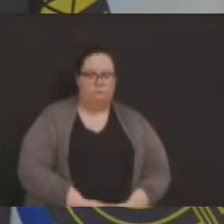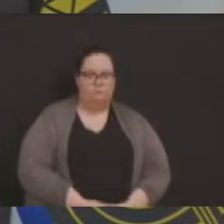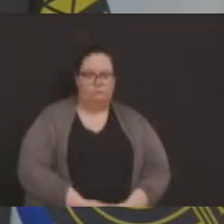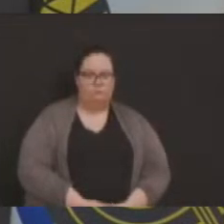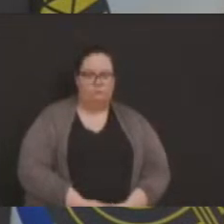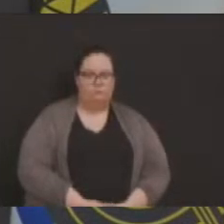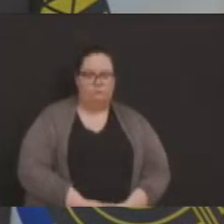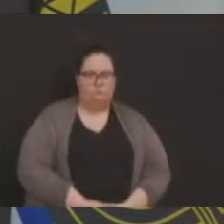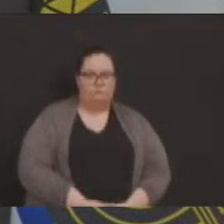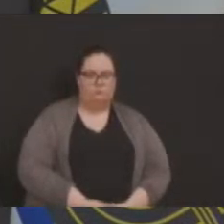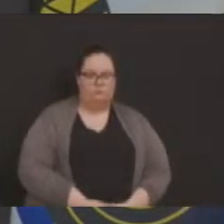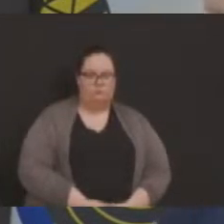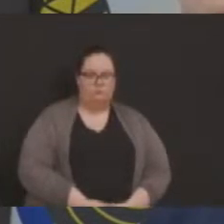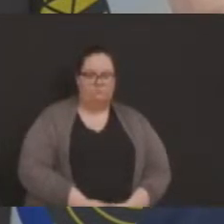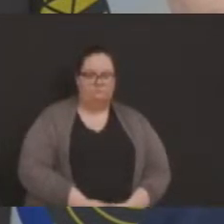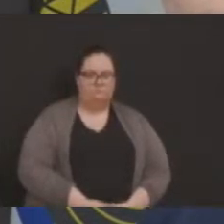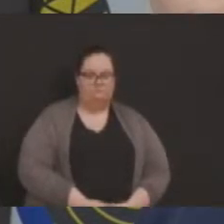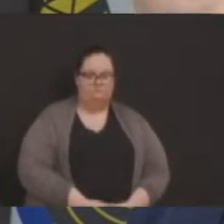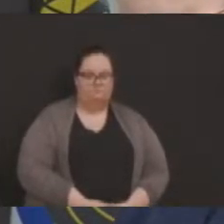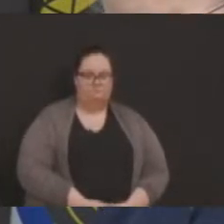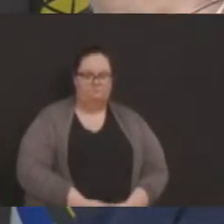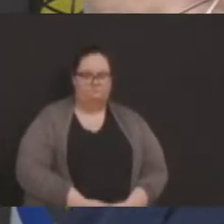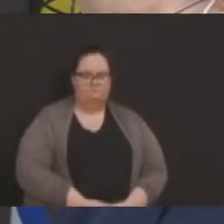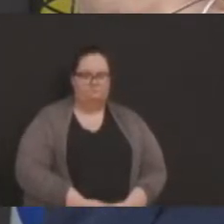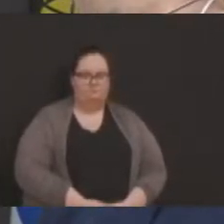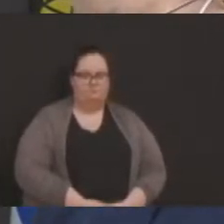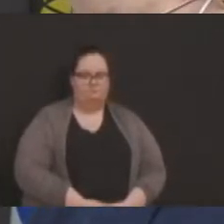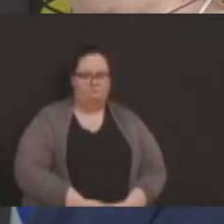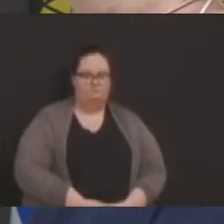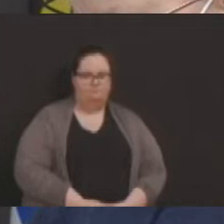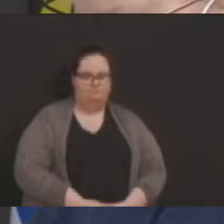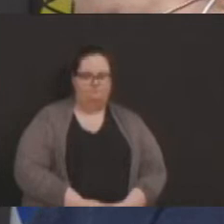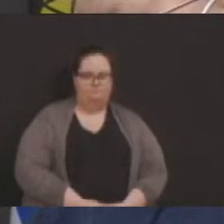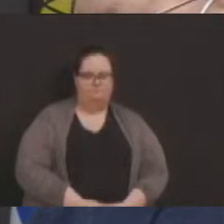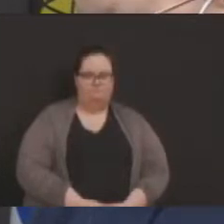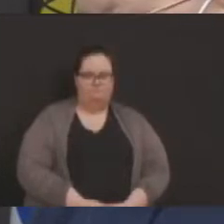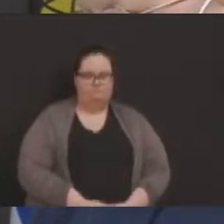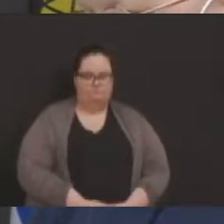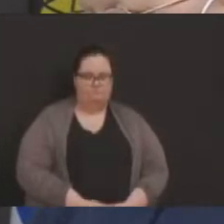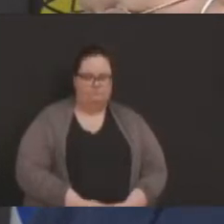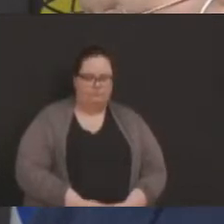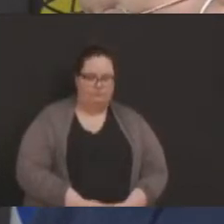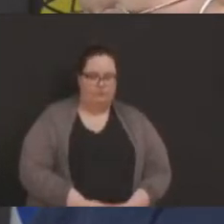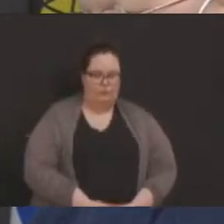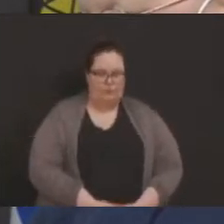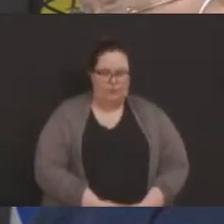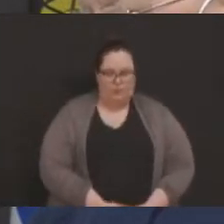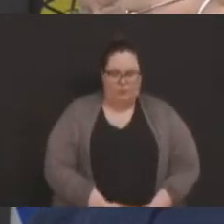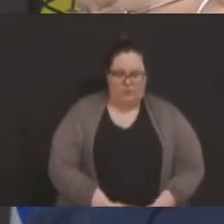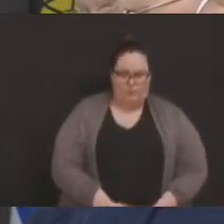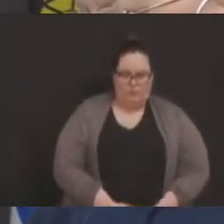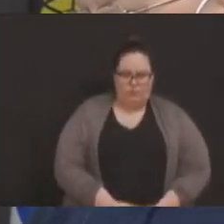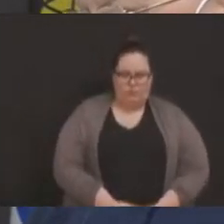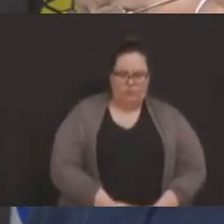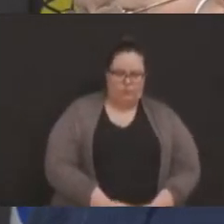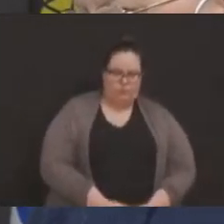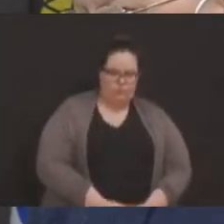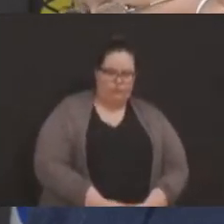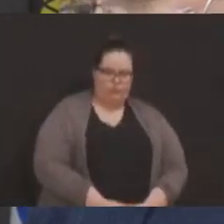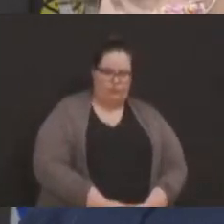peut-être ça va être plus difficile peut-être pour certaines personnes de se soumettre à un test de dépistage de COVID-19. Donc, ces